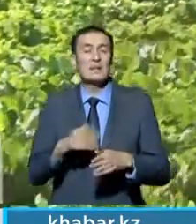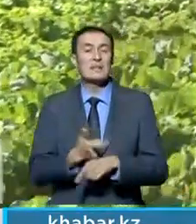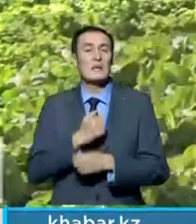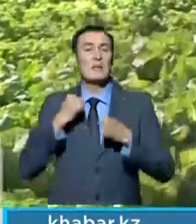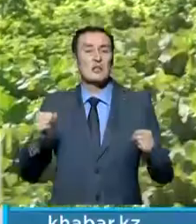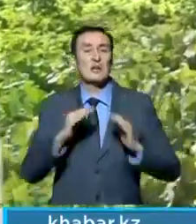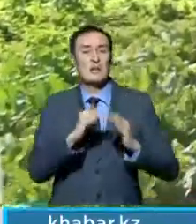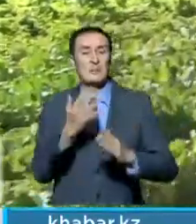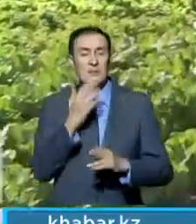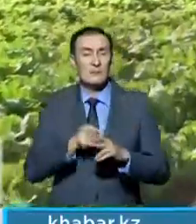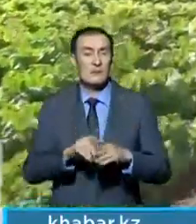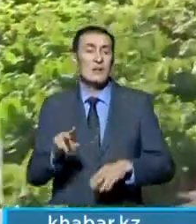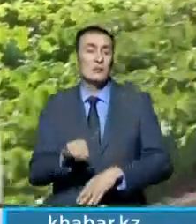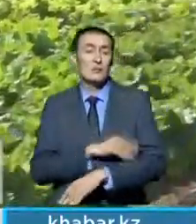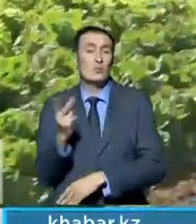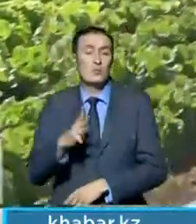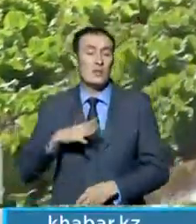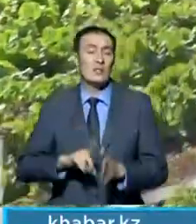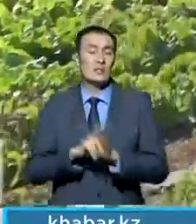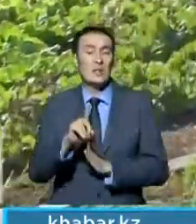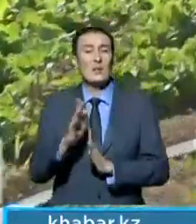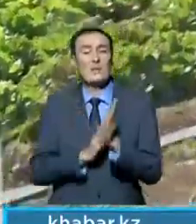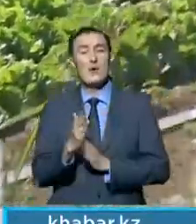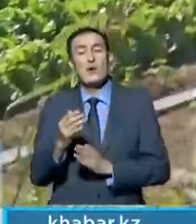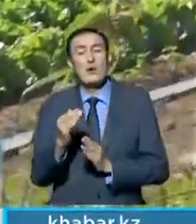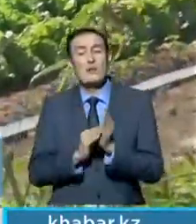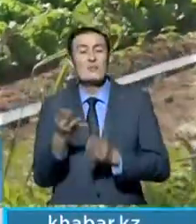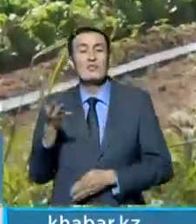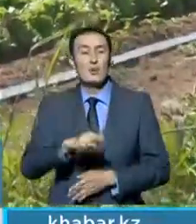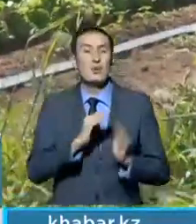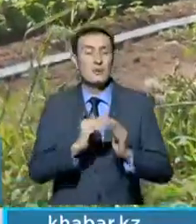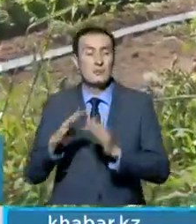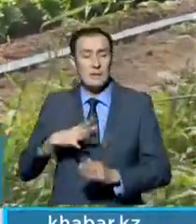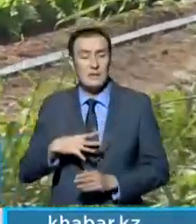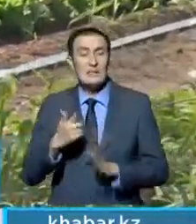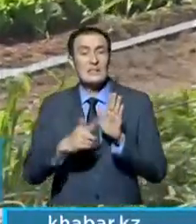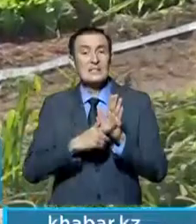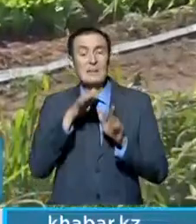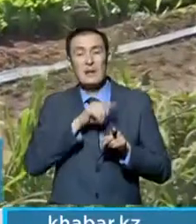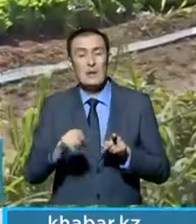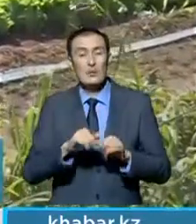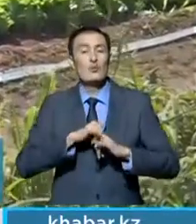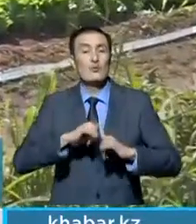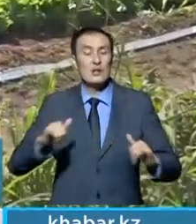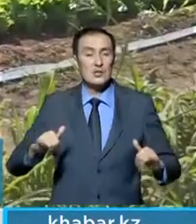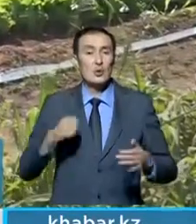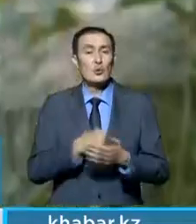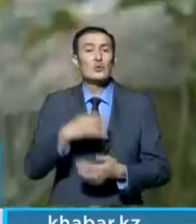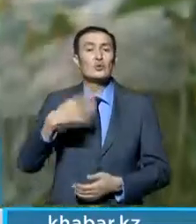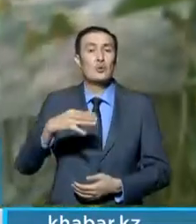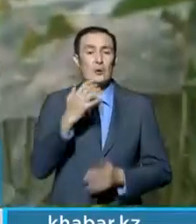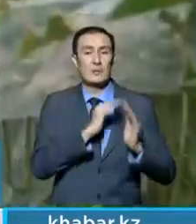больших теплиц. Сначала супружеская пара начинала выращивать овощи в 4 теплицах. За 7 лет их количество выросло до